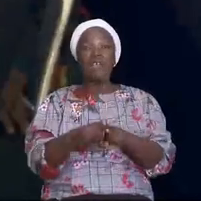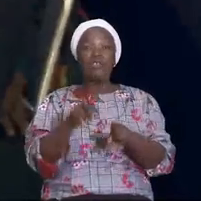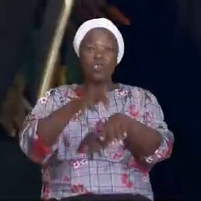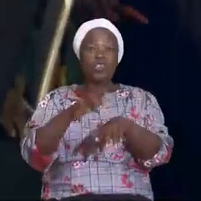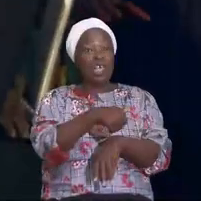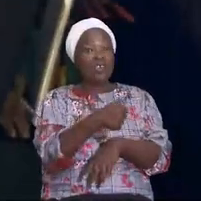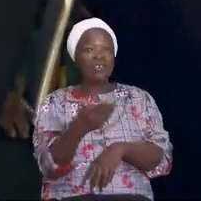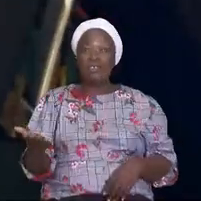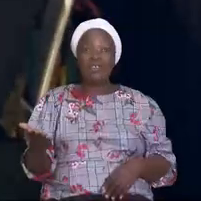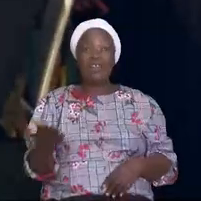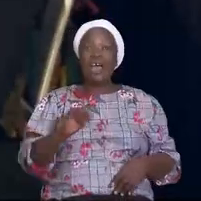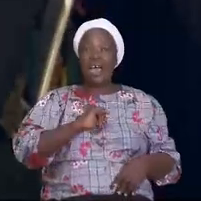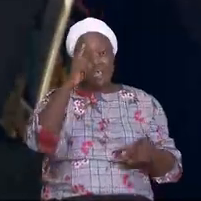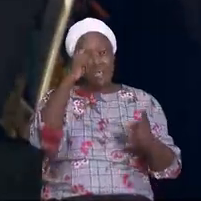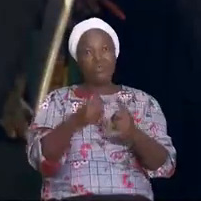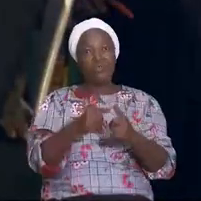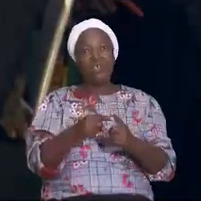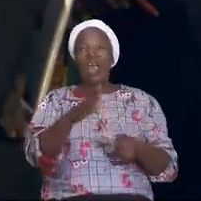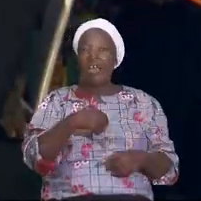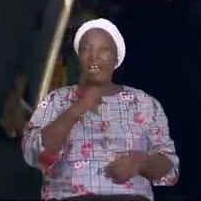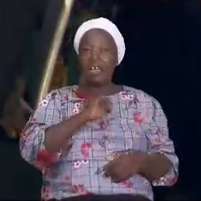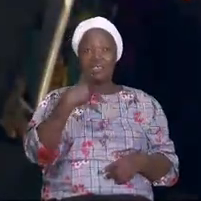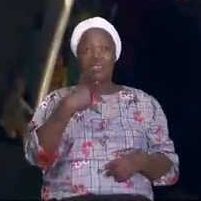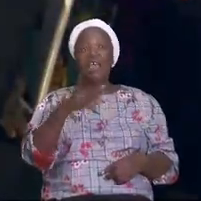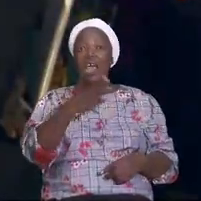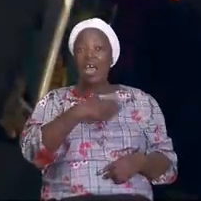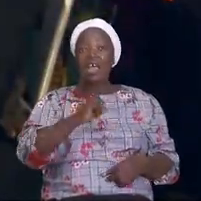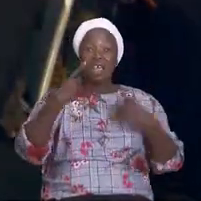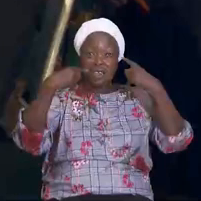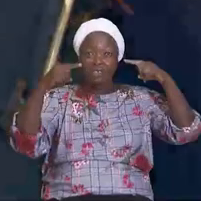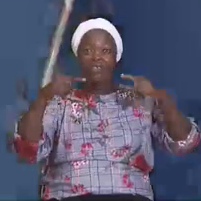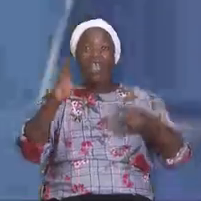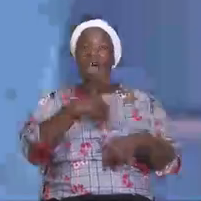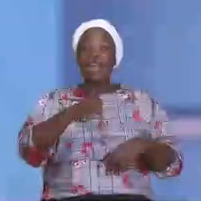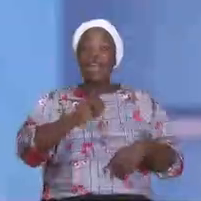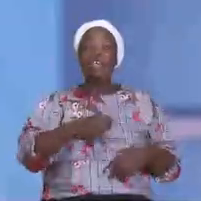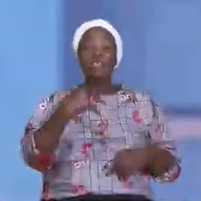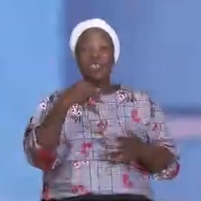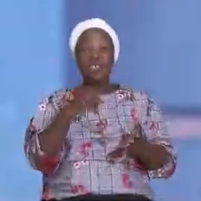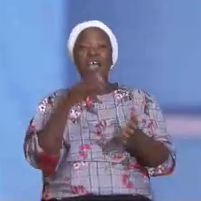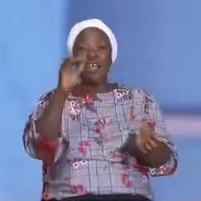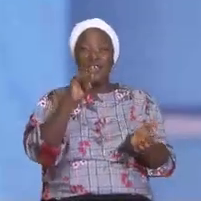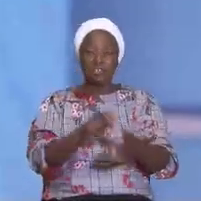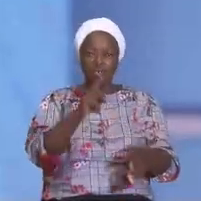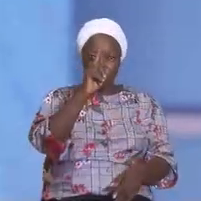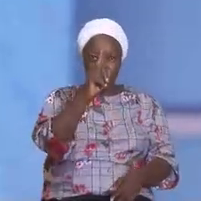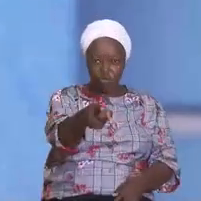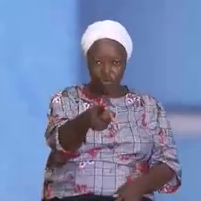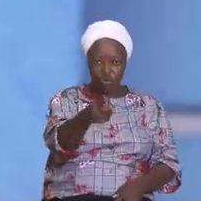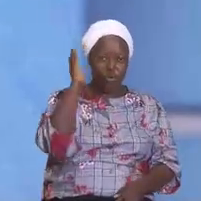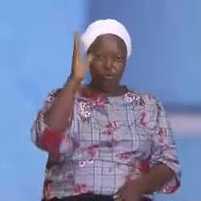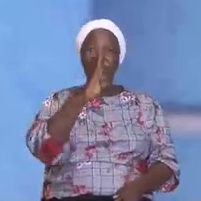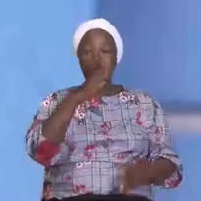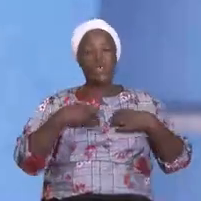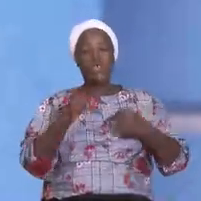Comme tu as la pleine conviction avec moi. Si deux d'entre nous s'accordent par rapport à quelque chose, je dis, et